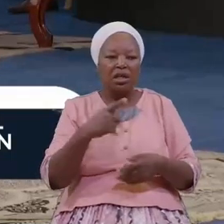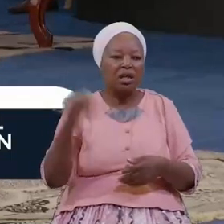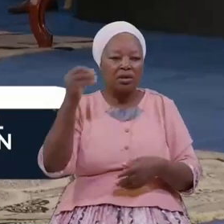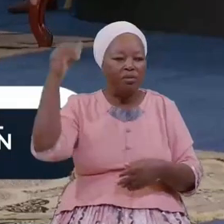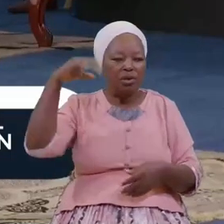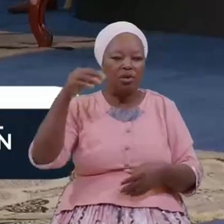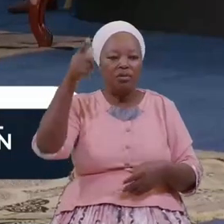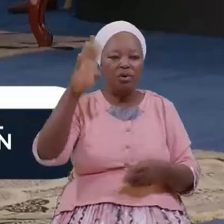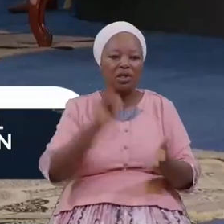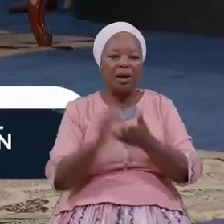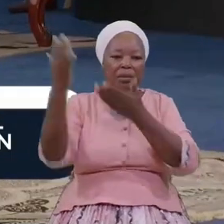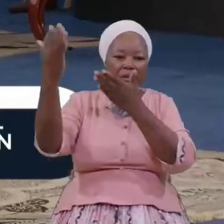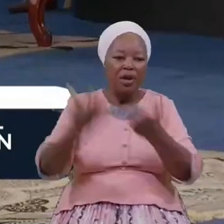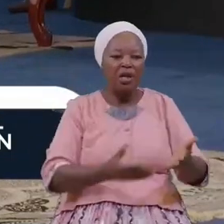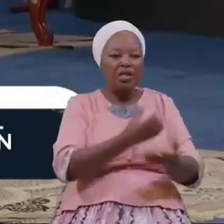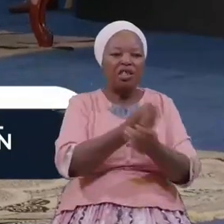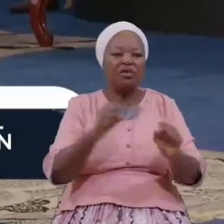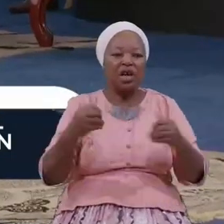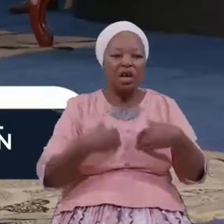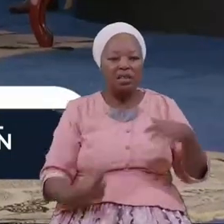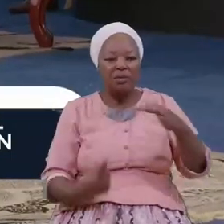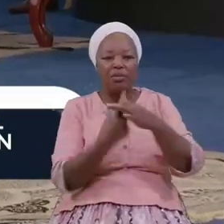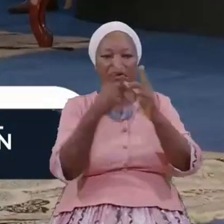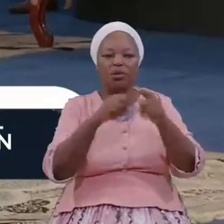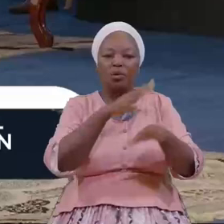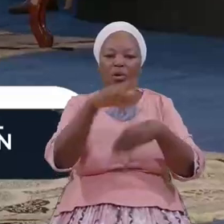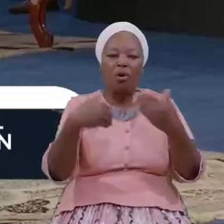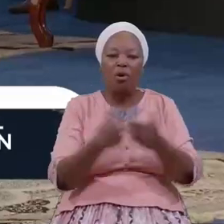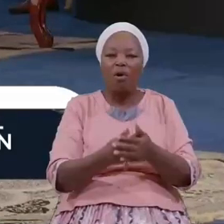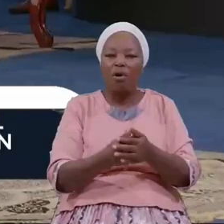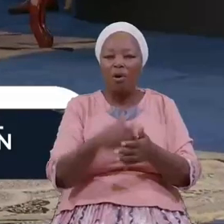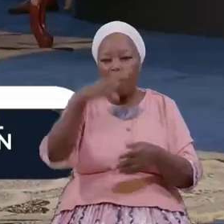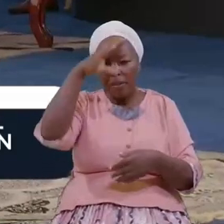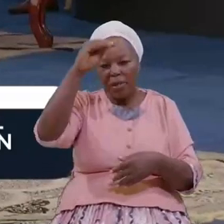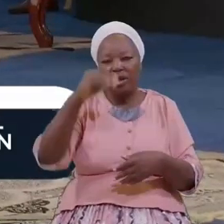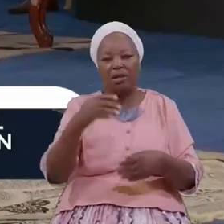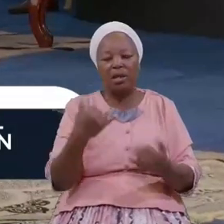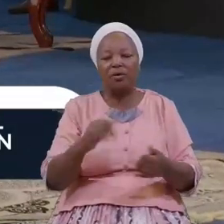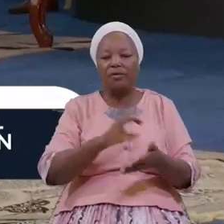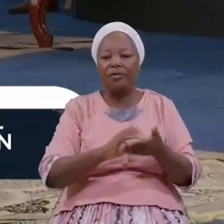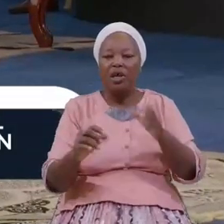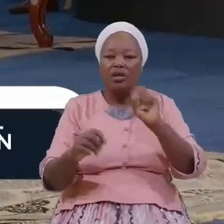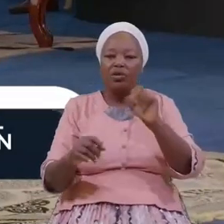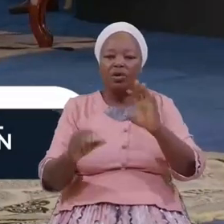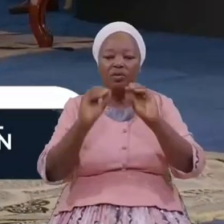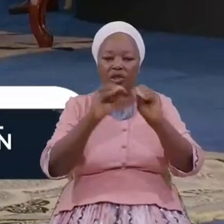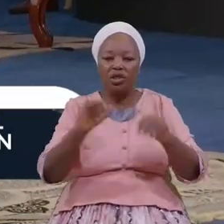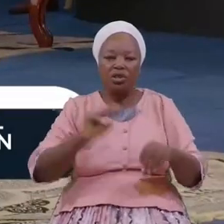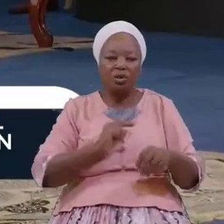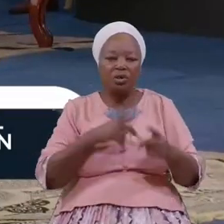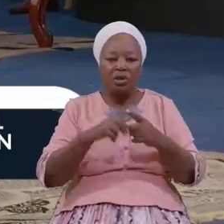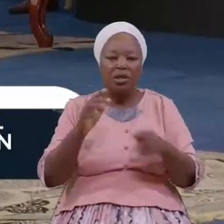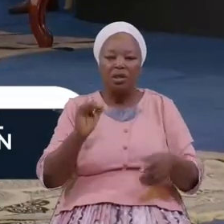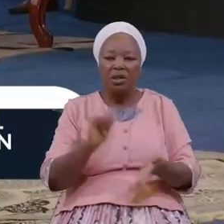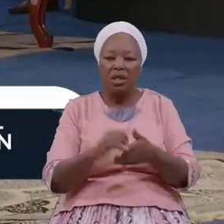la grâce de Dieu, source de salut pour tous les hommes, a été manifestée. Verset 12 dit, elle nous enseigne